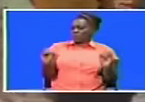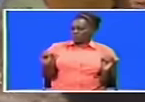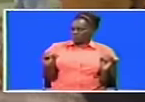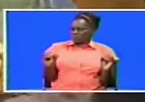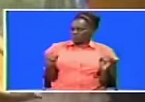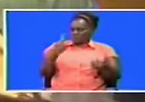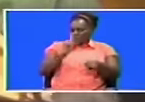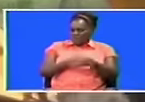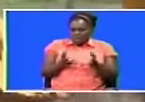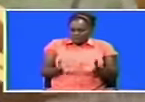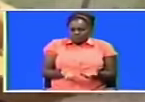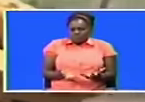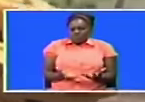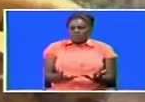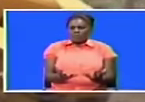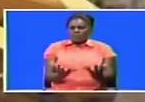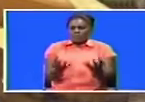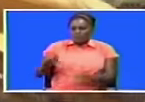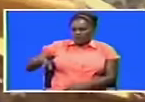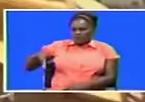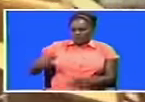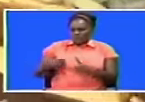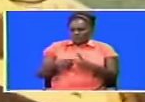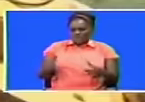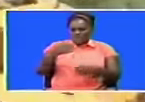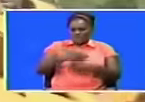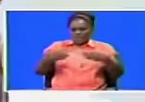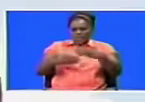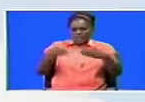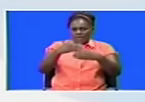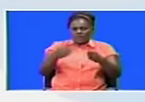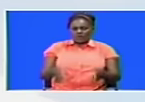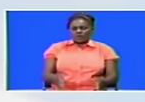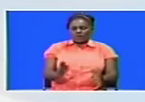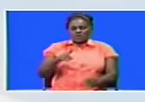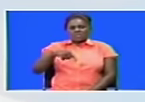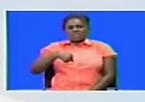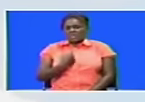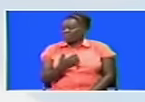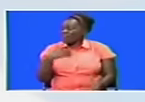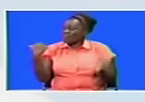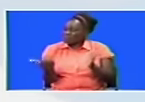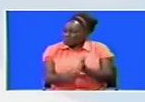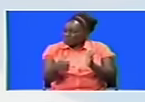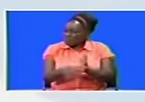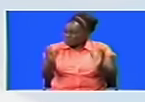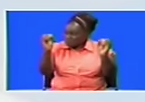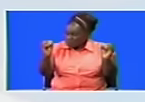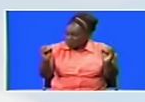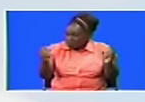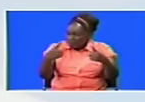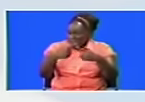naelzan uka wa Barahiu nae